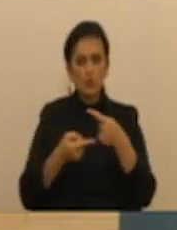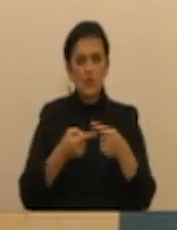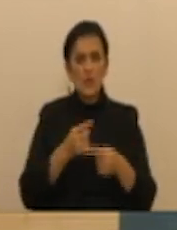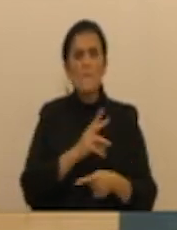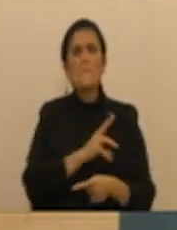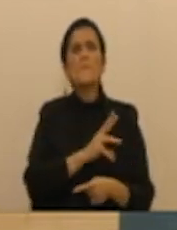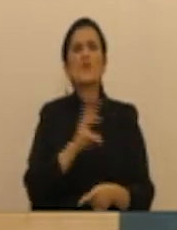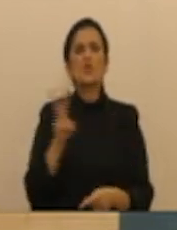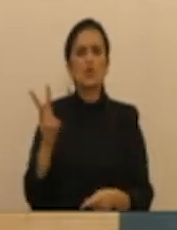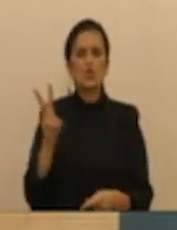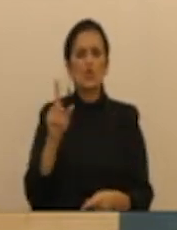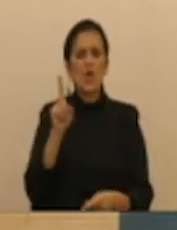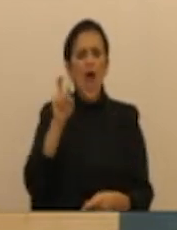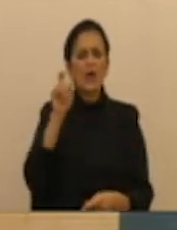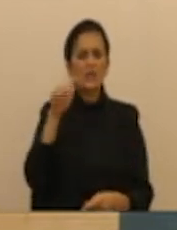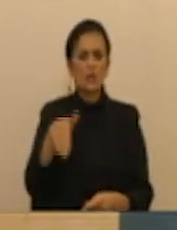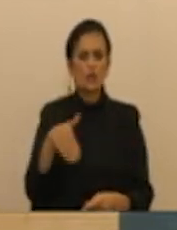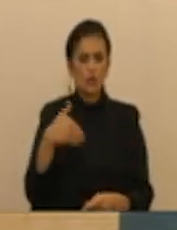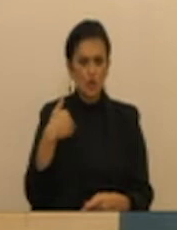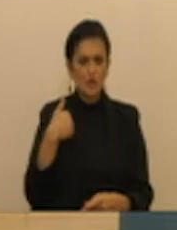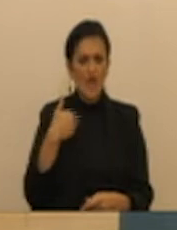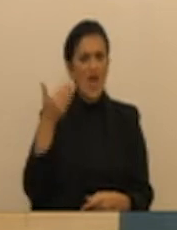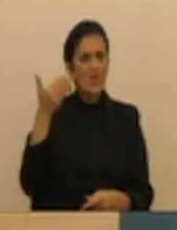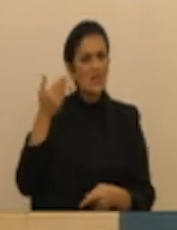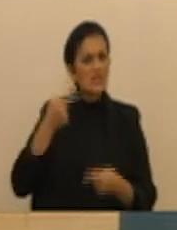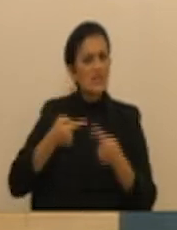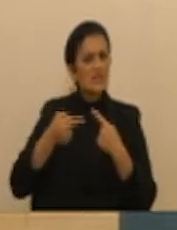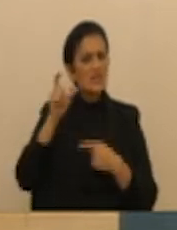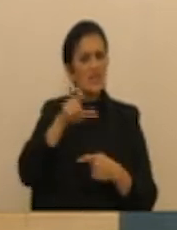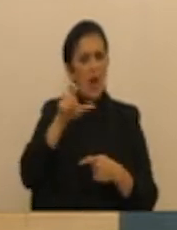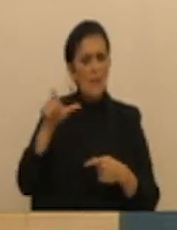მილიონობით ასიათასობით ჩვენი წინაპარი შეეწირა